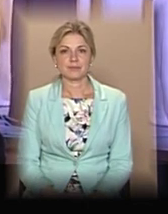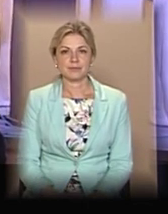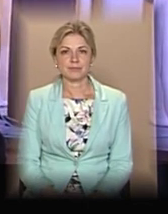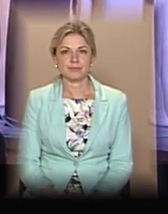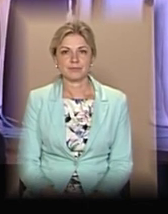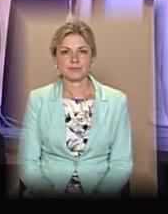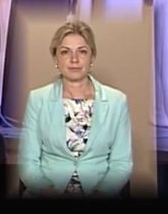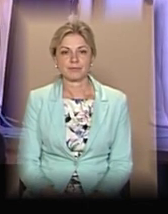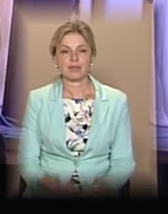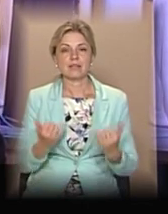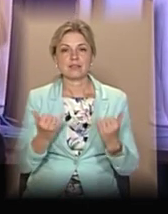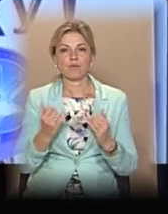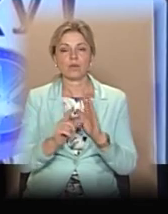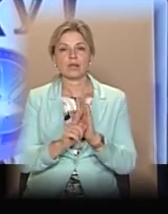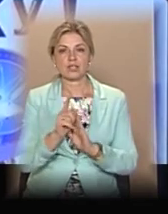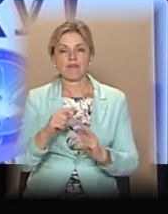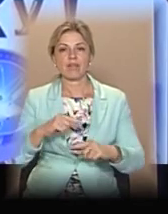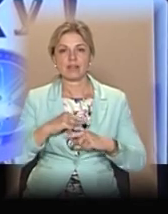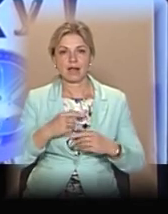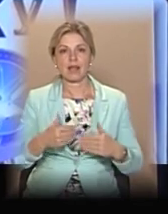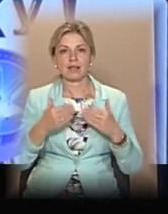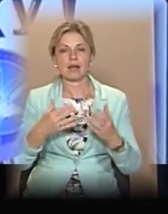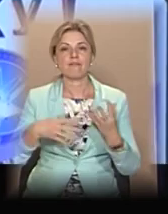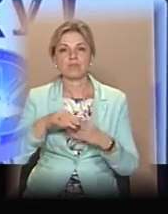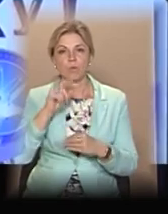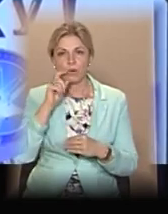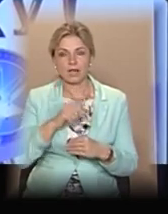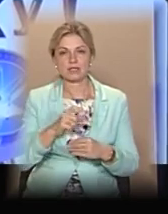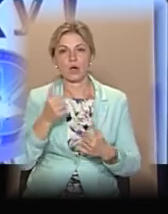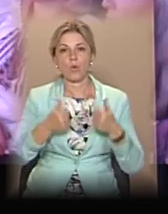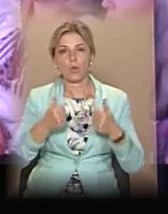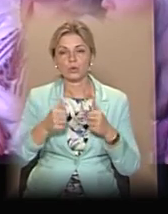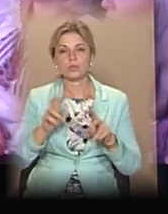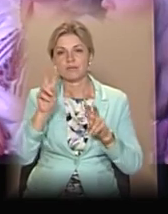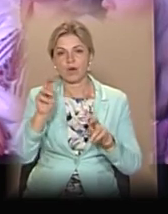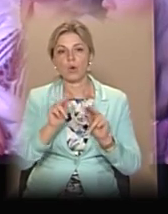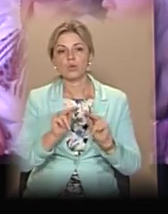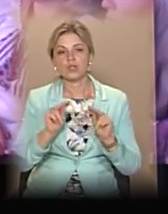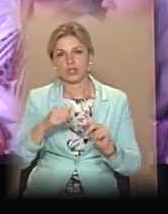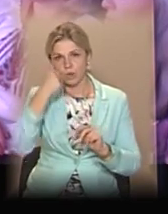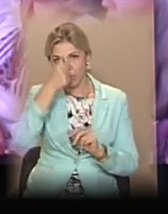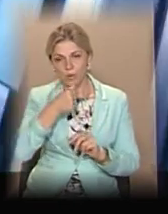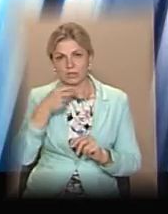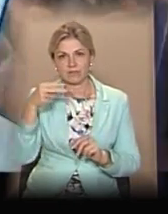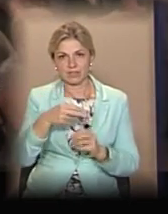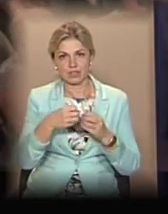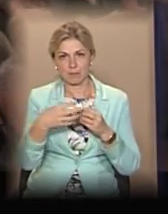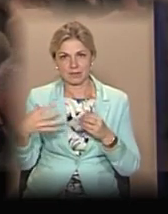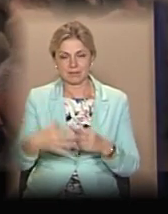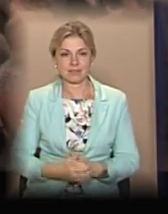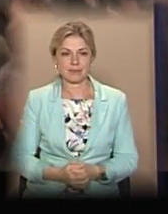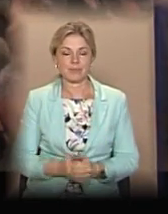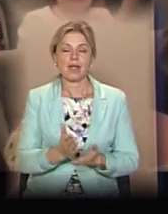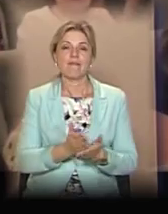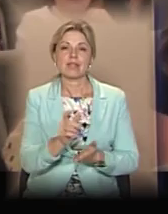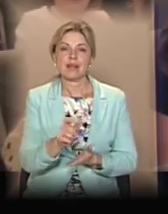Сьогодні на Миколаївщині стартував фінальний етап всеукраїнського конкурсу «Учитель року 2015». Ветеранів